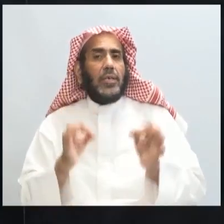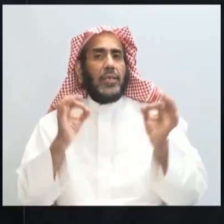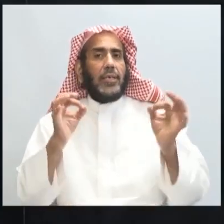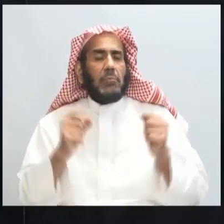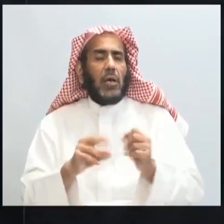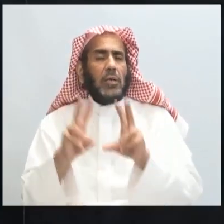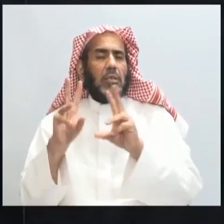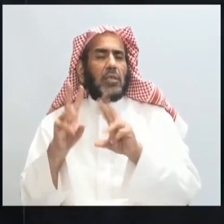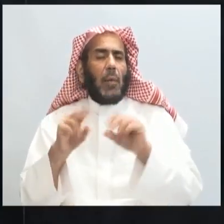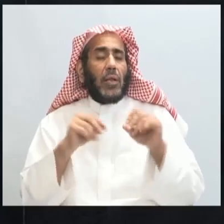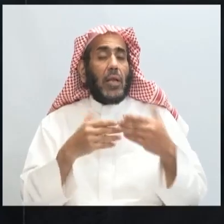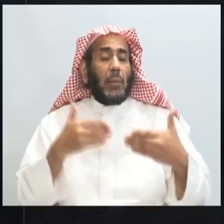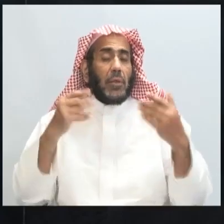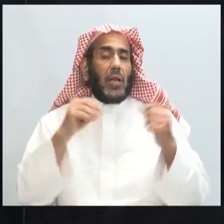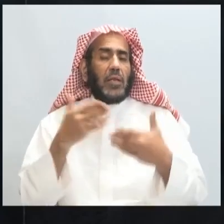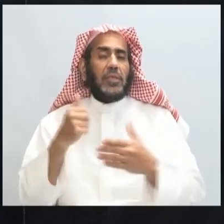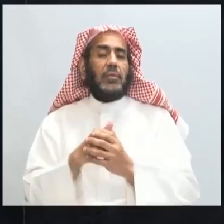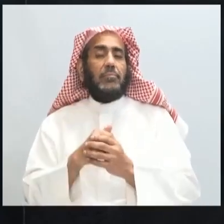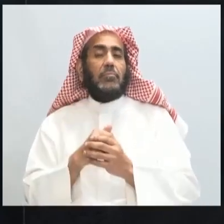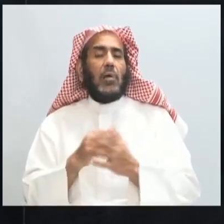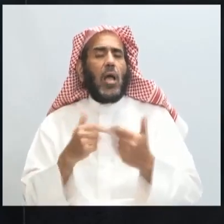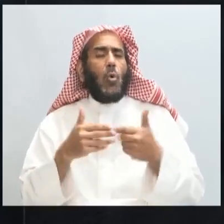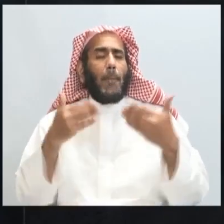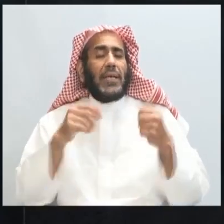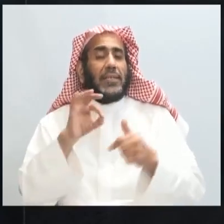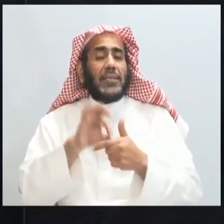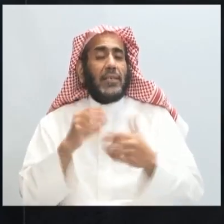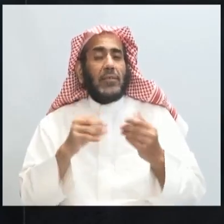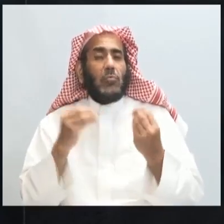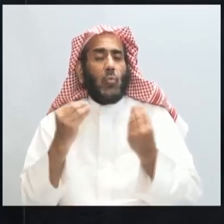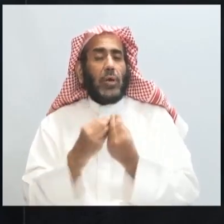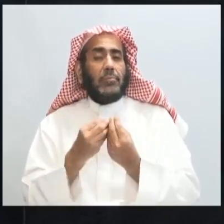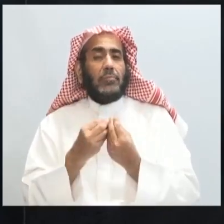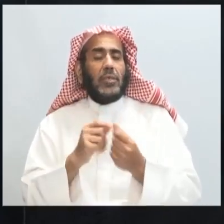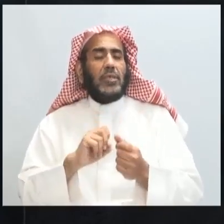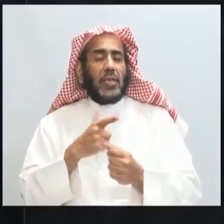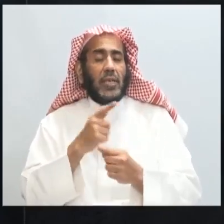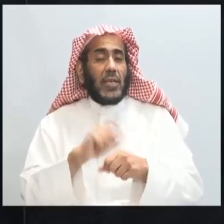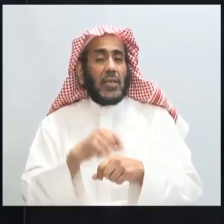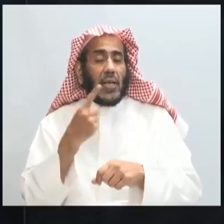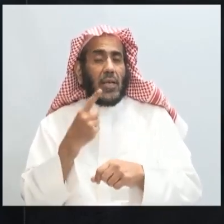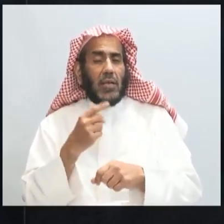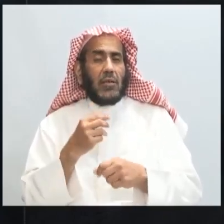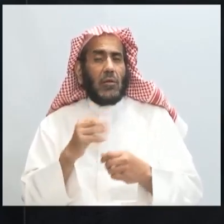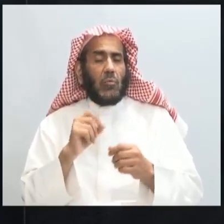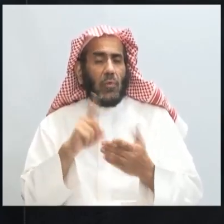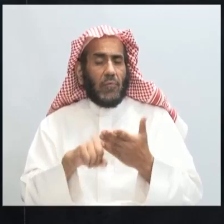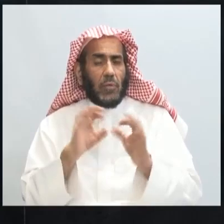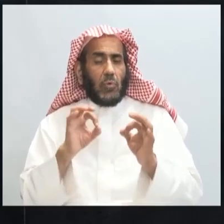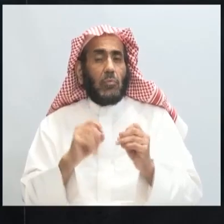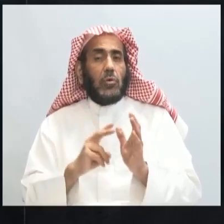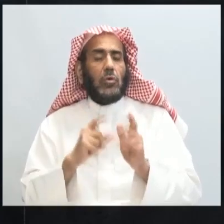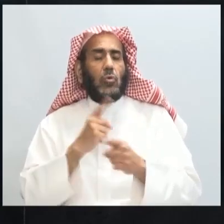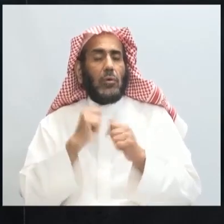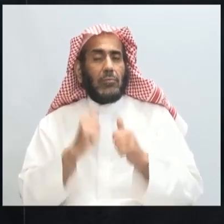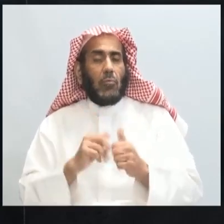طبقت احدى ابيات قصيدتي اي بيت من ابيات القصيده هنا سريعا خلال دقيقه او نتبت المطلوب طلابي